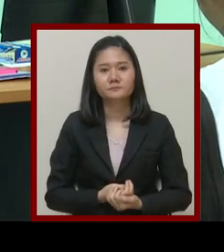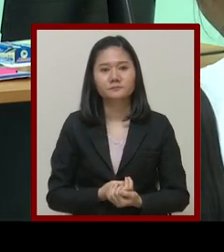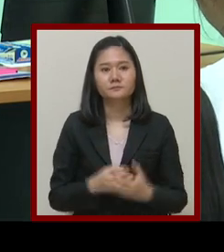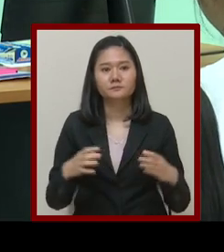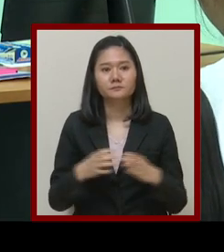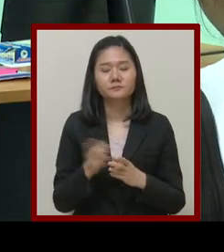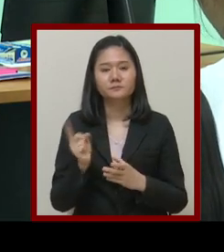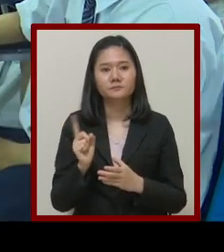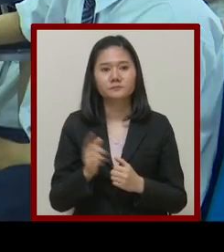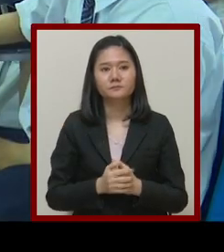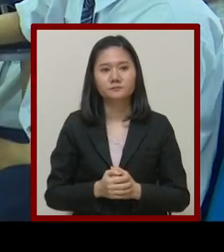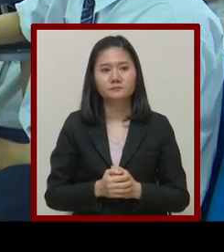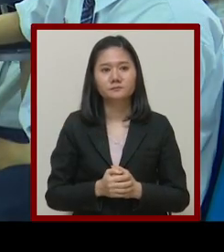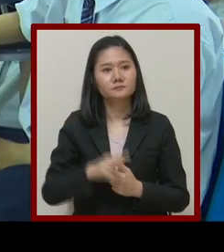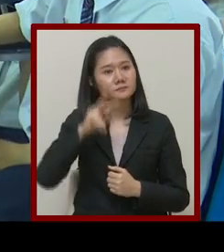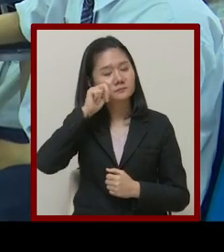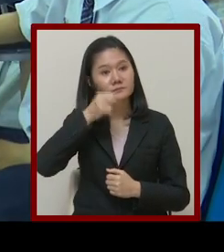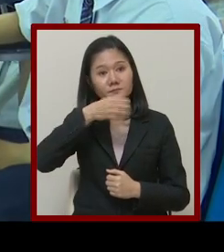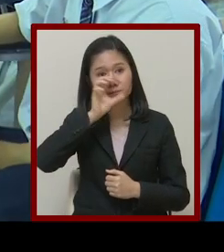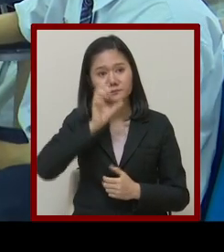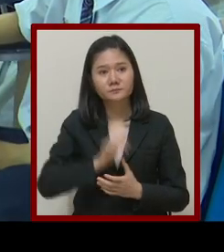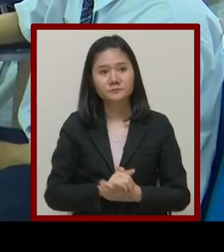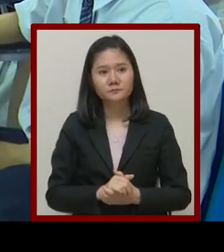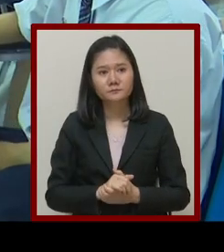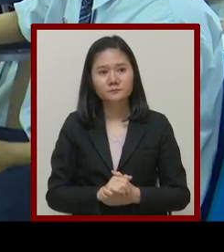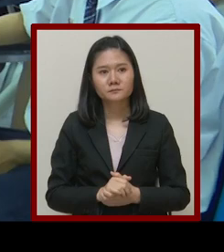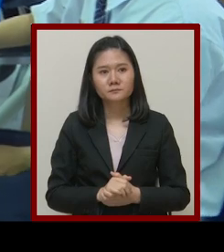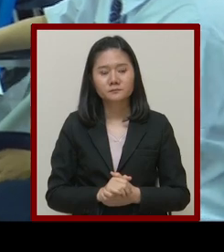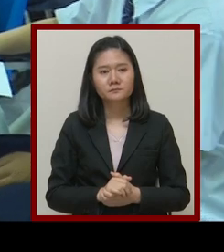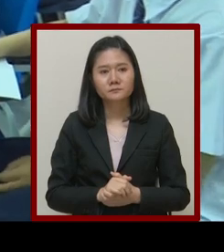กลุ่มไหนก่อน น้ำสมุนไพรค่ะ น้ำสมุนไพรก่อนเชิญเลยค่ะ